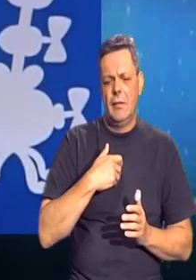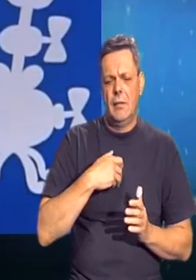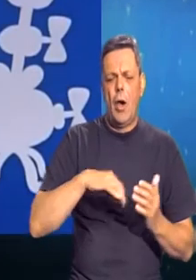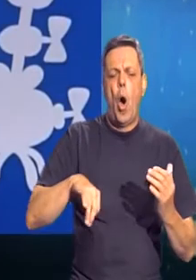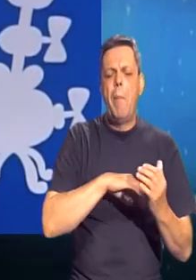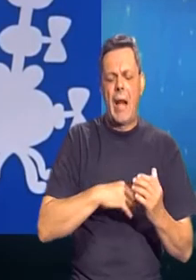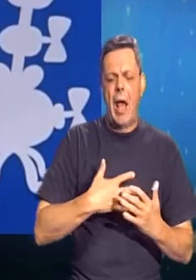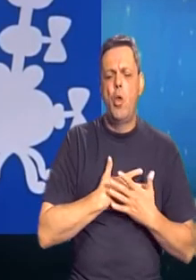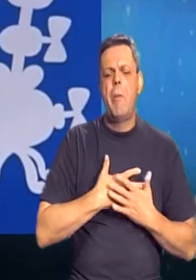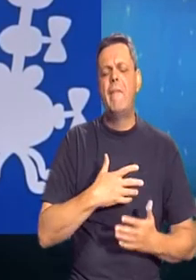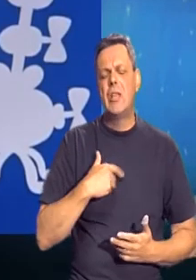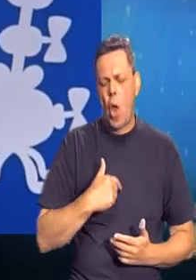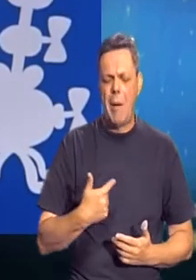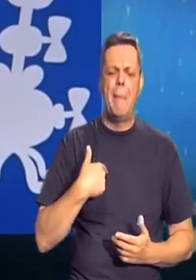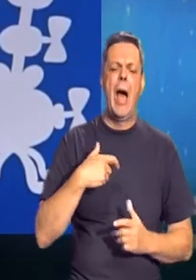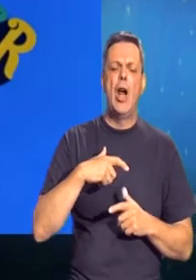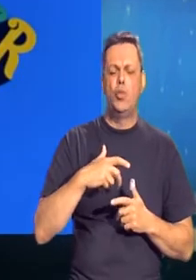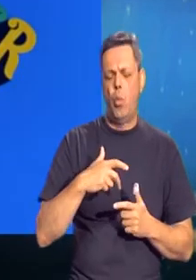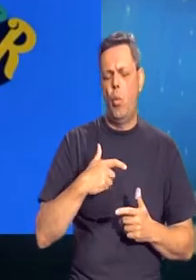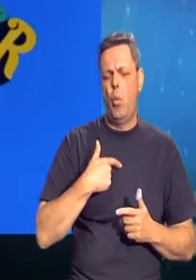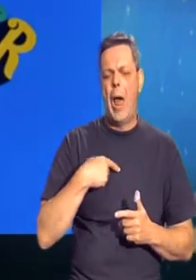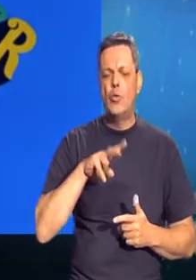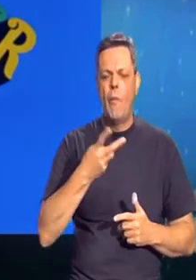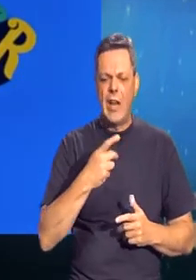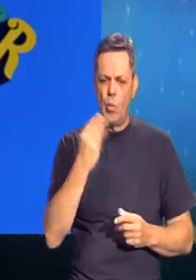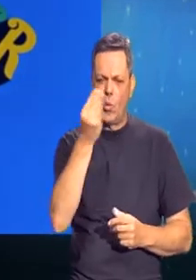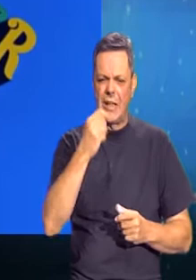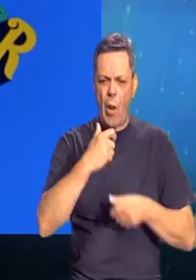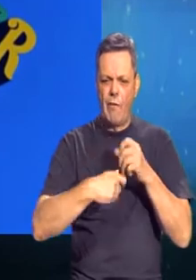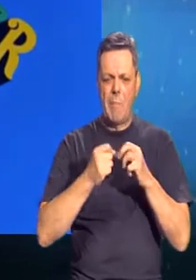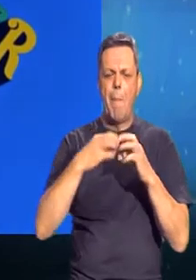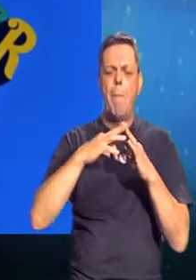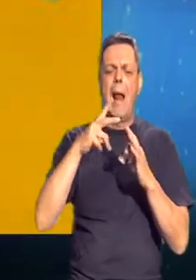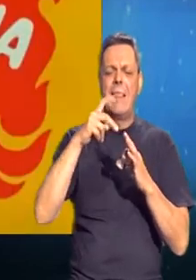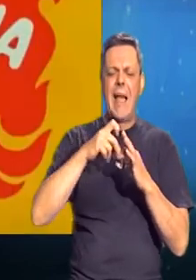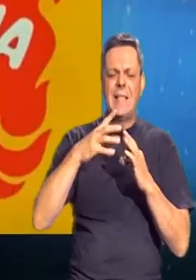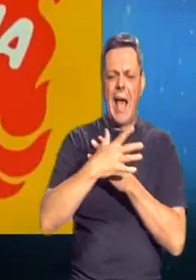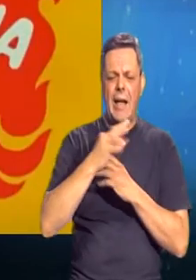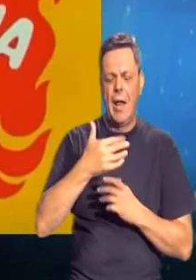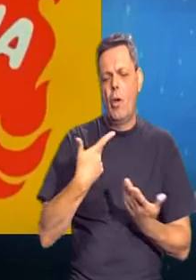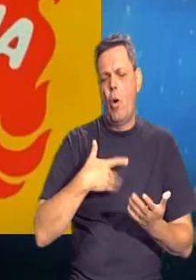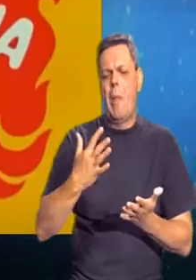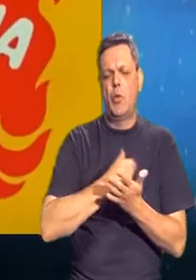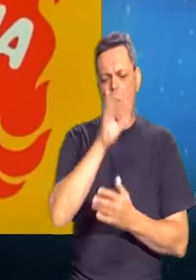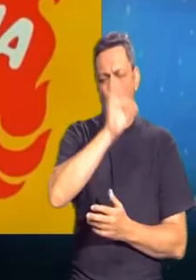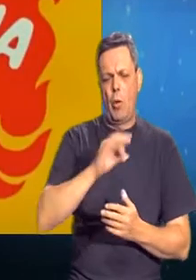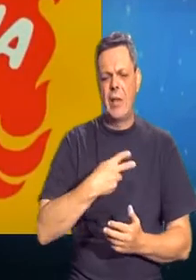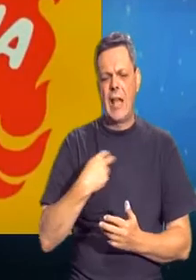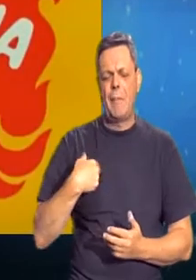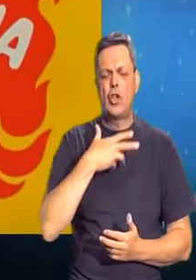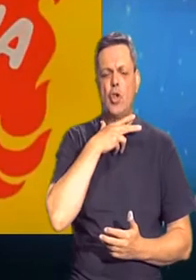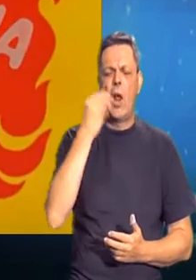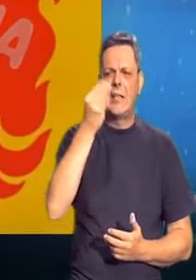ekranizirali, našu verziju crtanog filma Baltazar, koji je najuspješniji projekt Zagrebačke škole crtanog